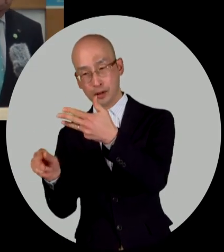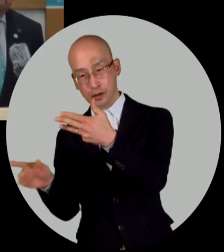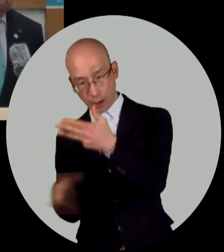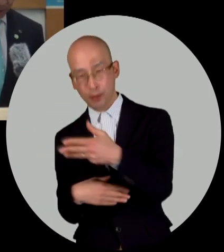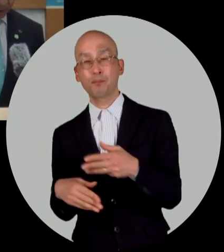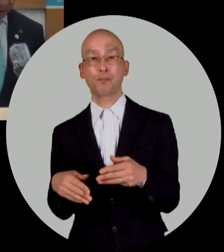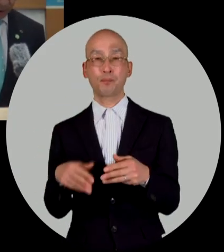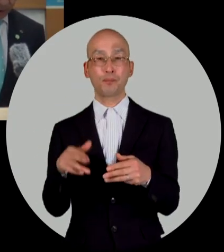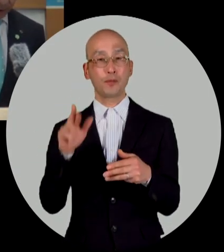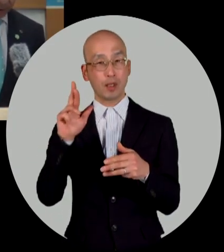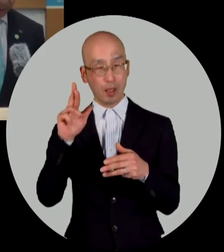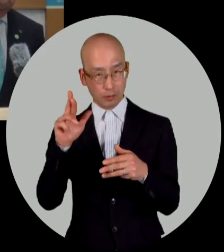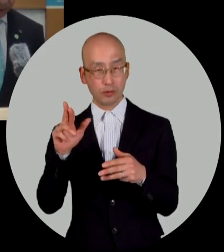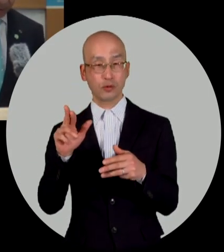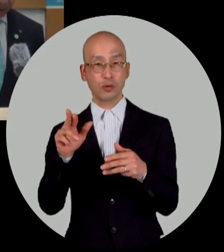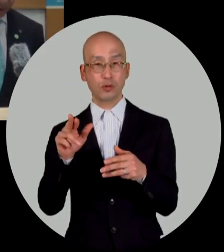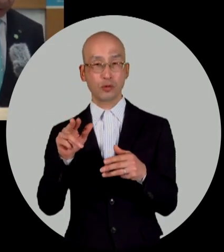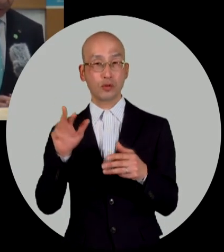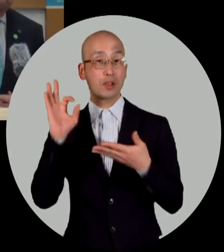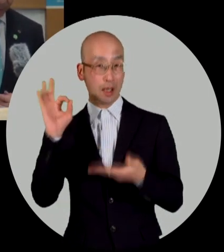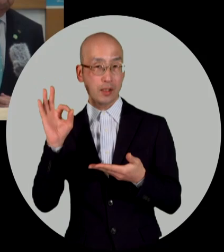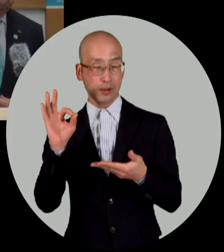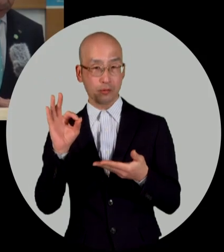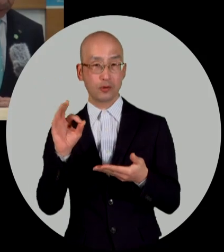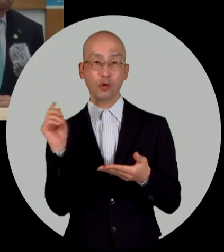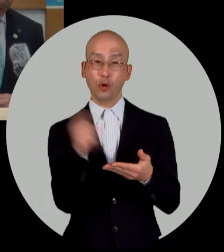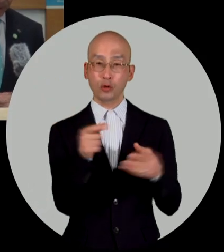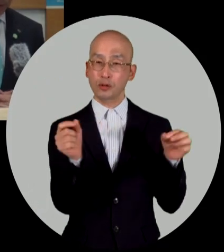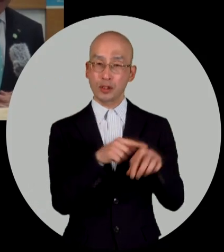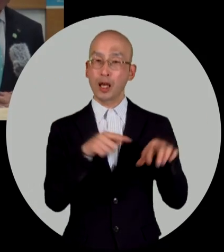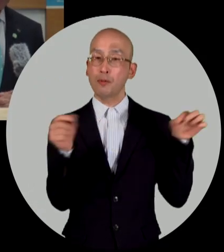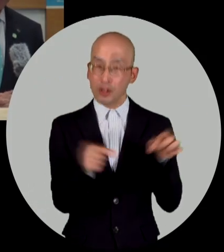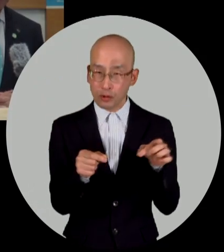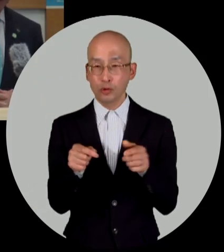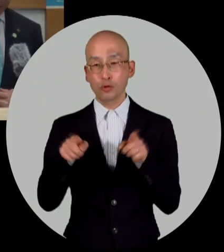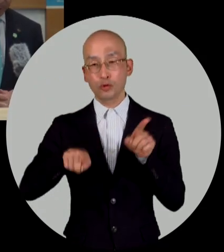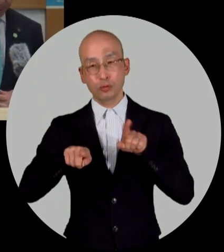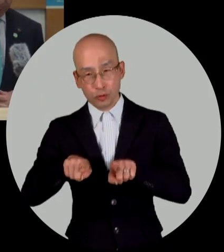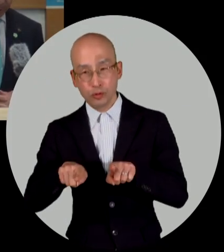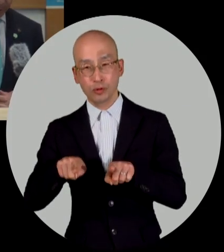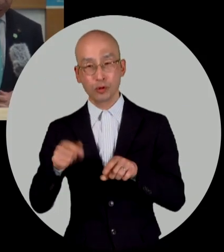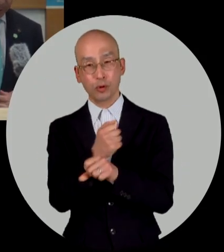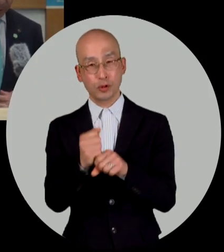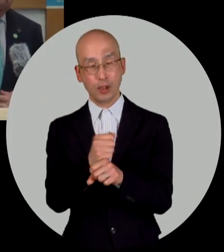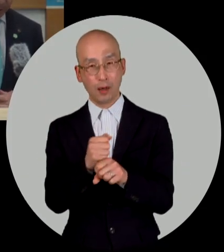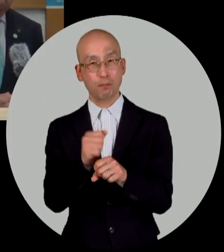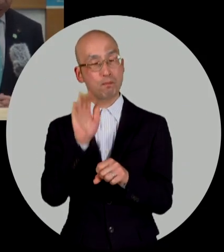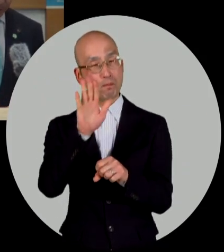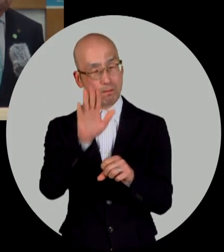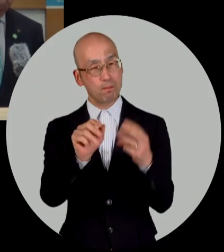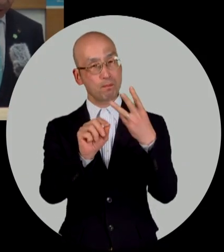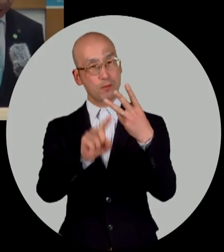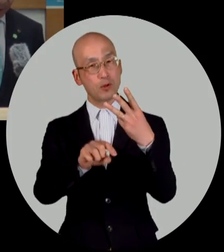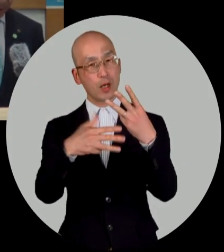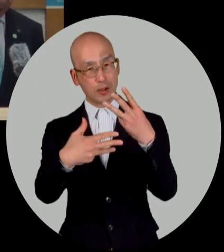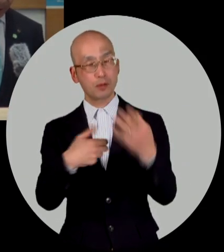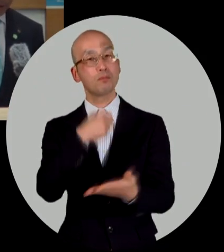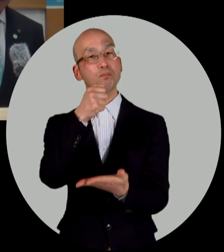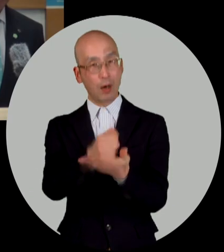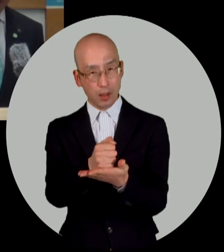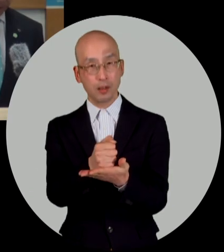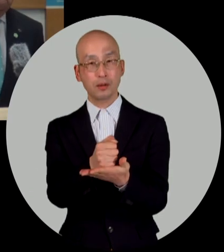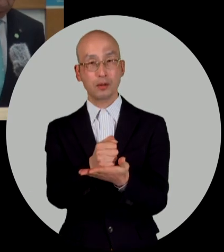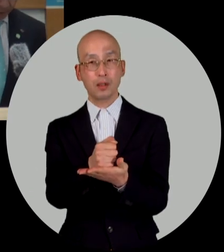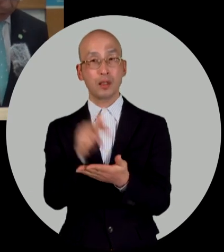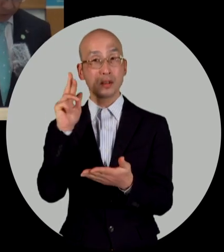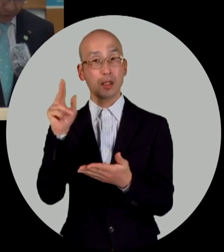化の2期事業に着手してまいりましたが、いよいよ3月18日、JR 西日本のダイヤ改正に合わ